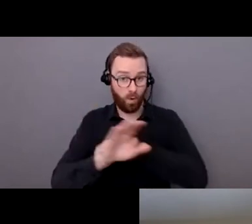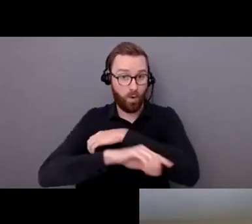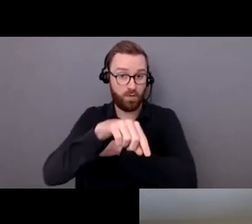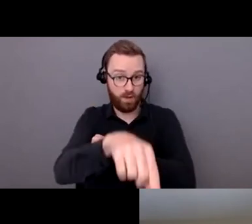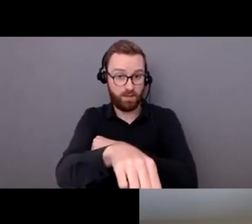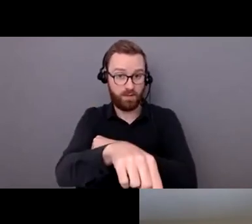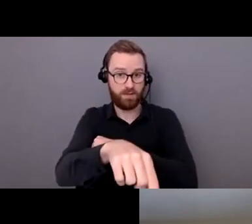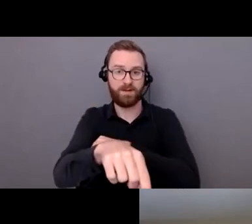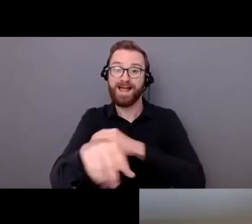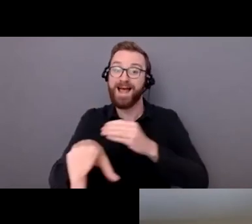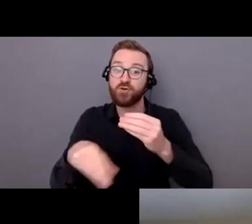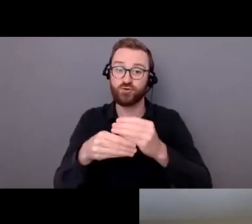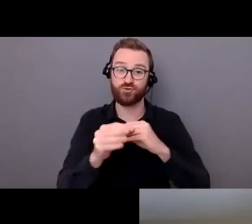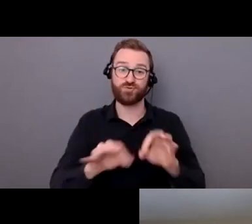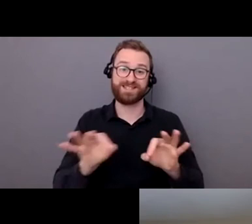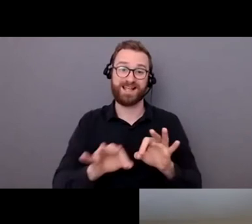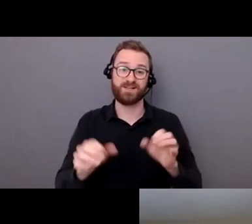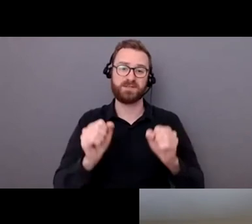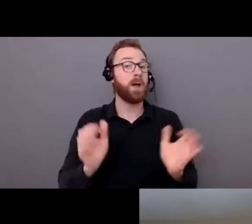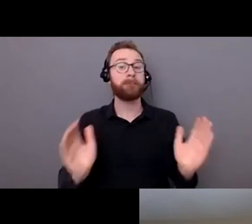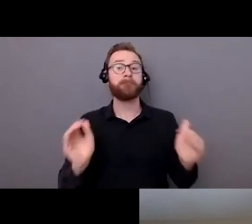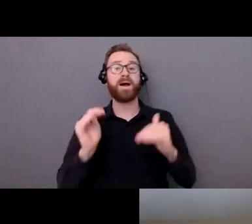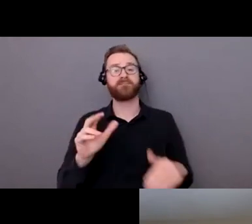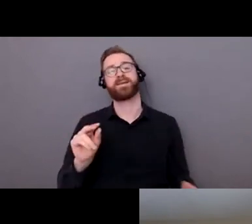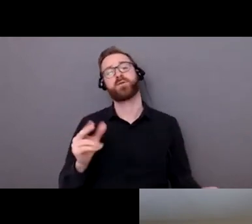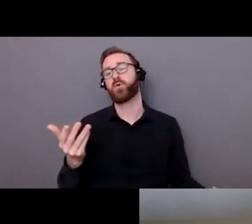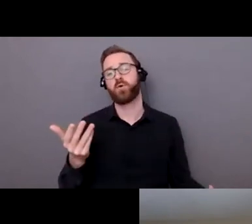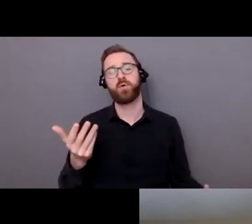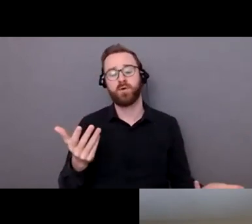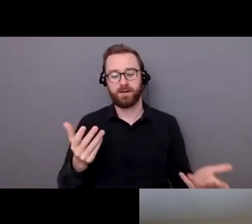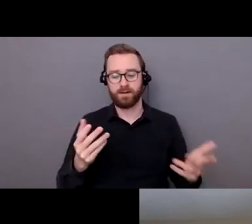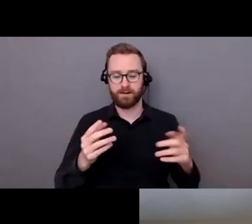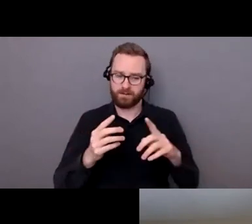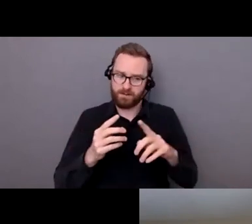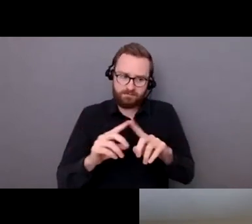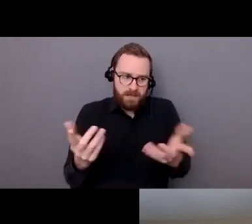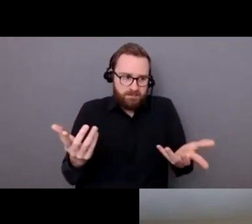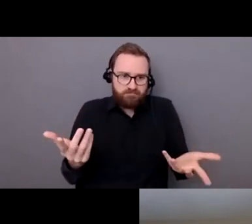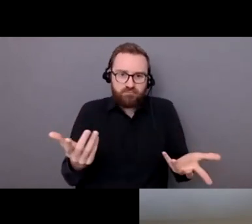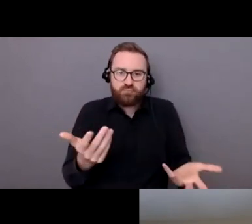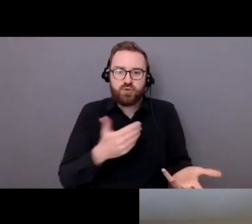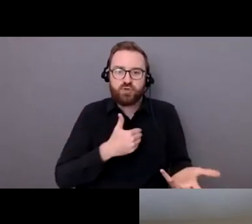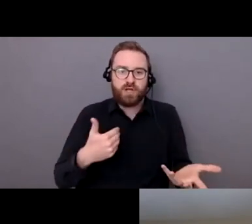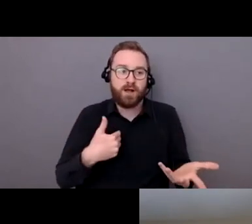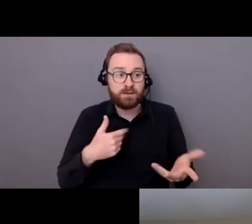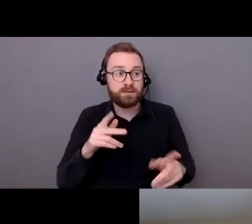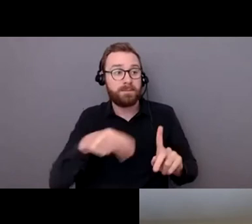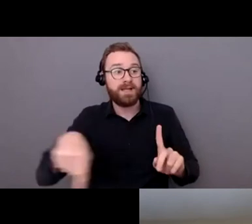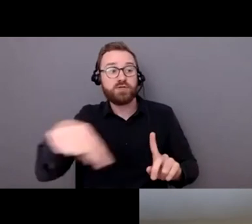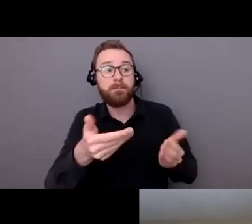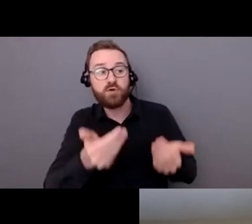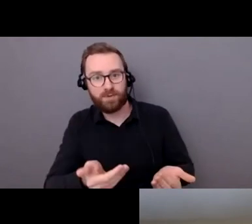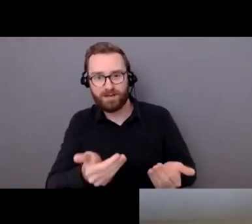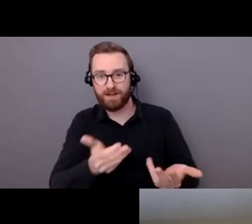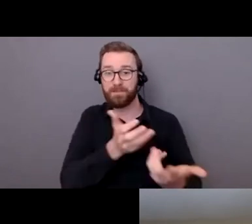de sous-titrage. C'est peut-être pas parfait, mais ça ouvre la porte à avoir accès à d'autres personnes qui ont des besoins, y compris